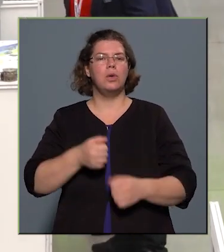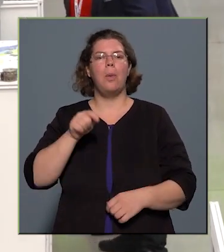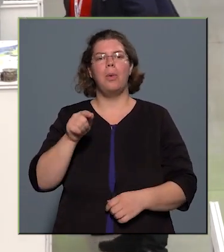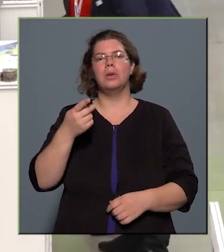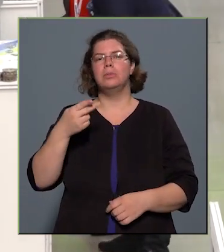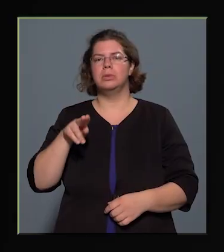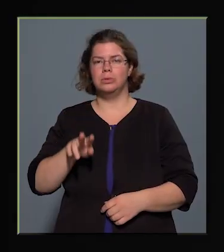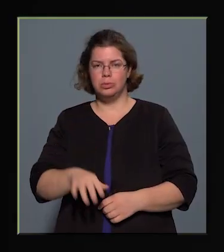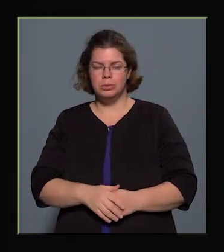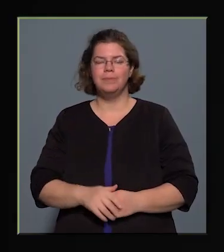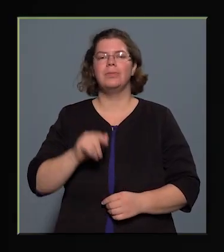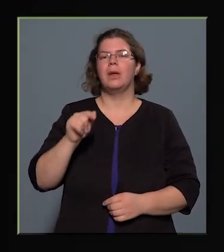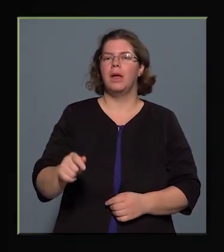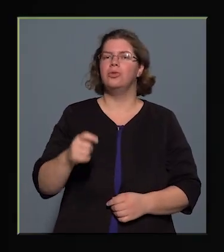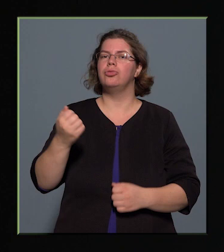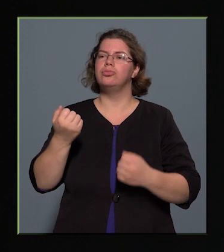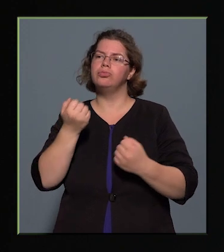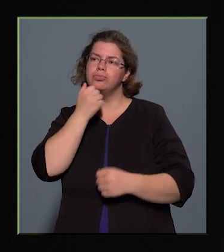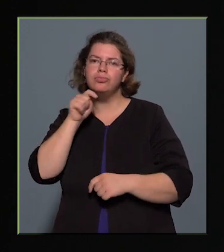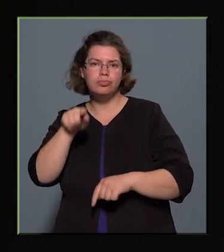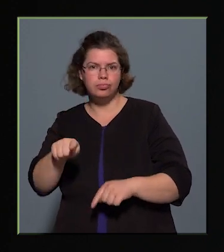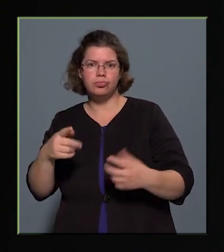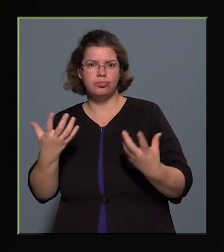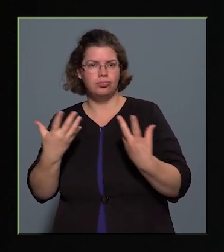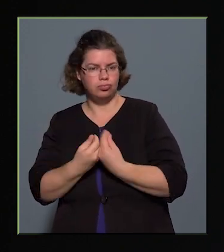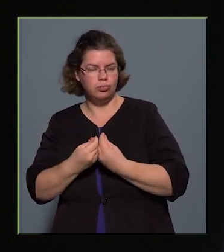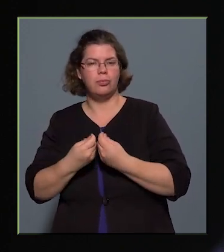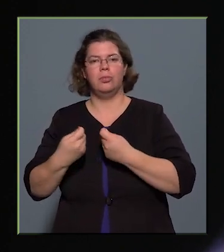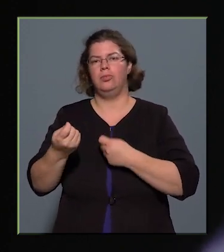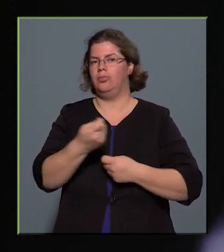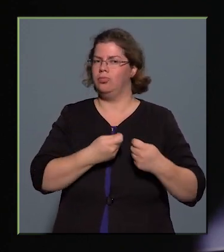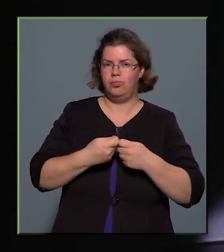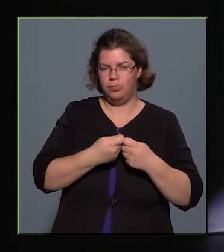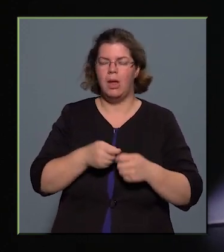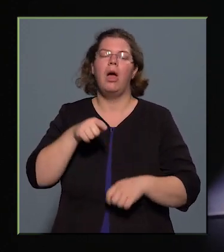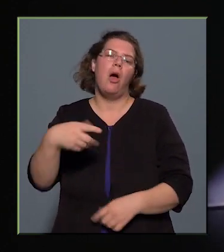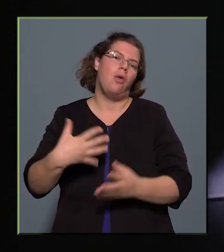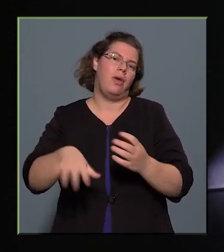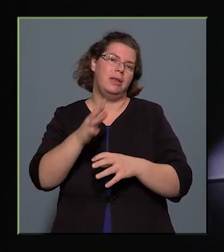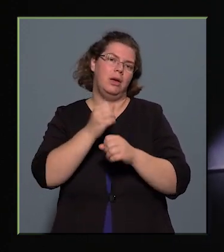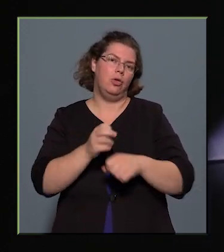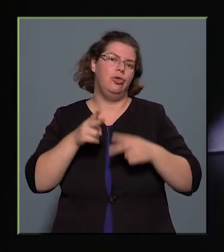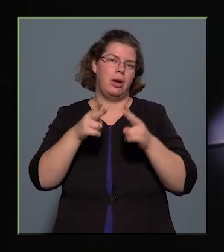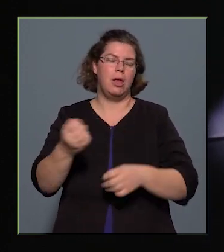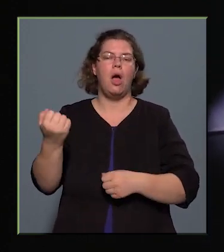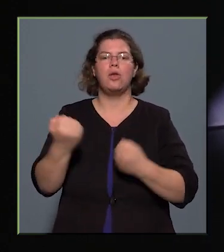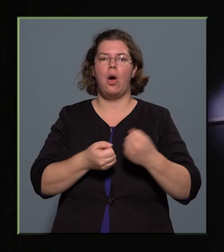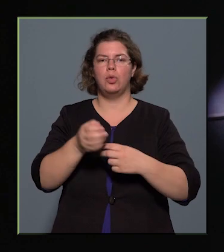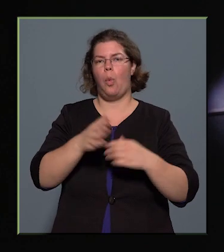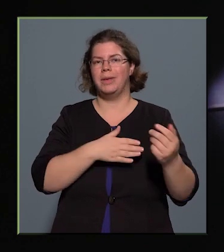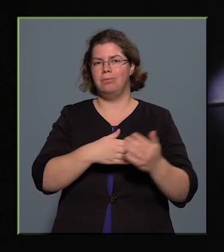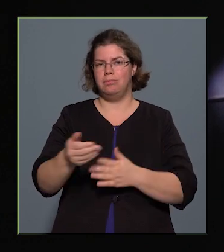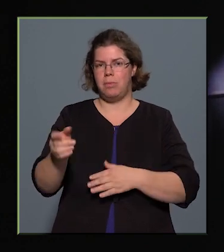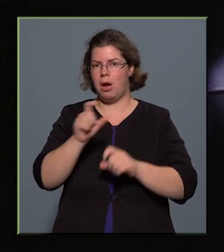Gépjárműipari Egyesület közös szervezésében került megrendezésre a Fenntarthatóság útján az autóipar című